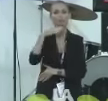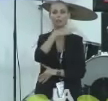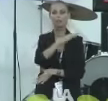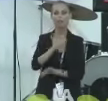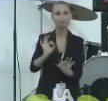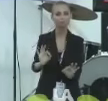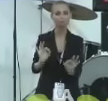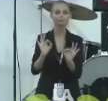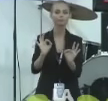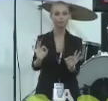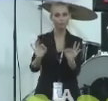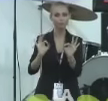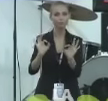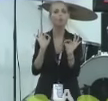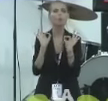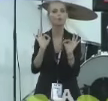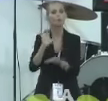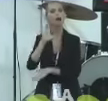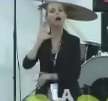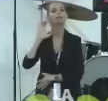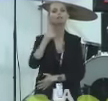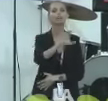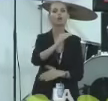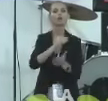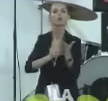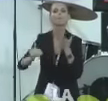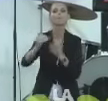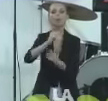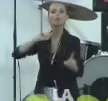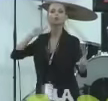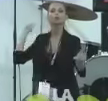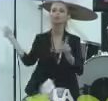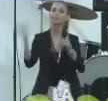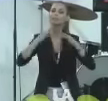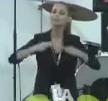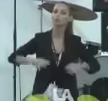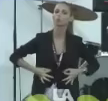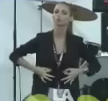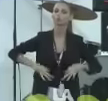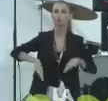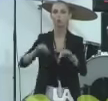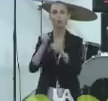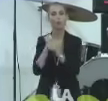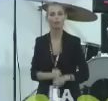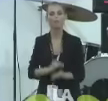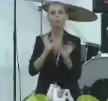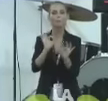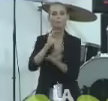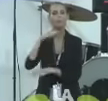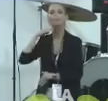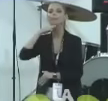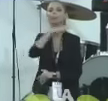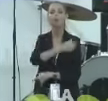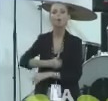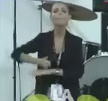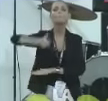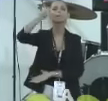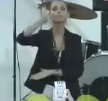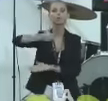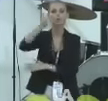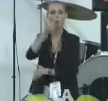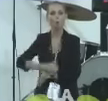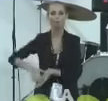indecente, l'attacco completo a tutte le istituzioni e la menzogna del Primo Ministro. Perché io non